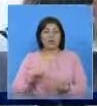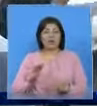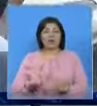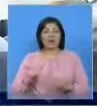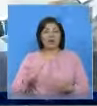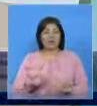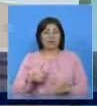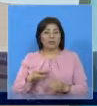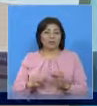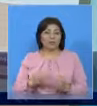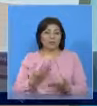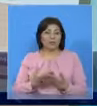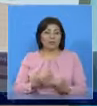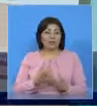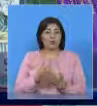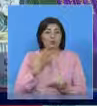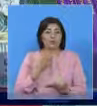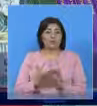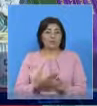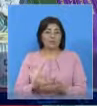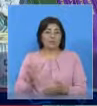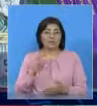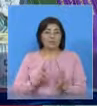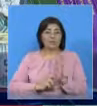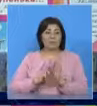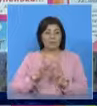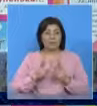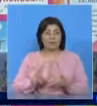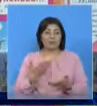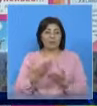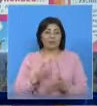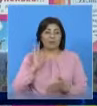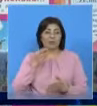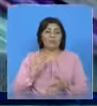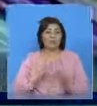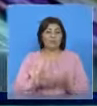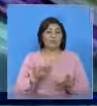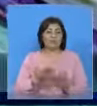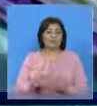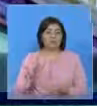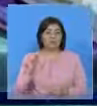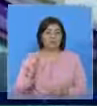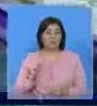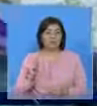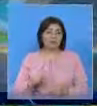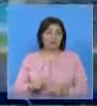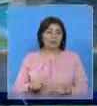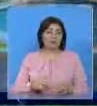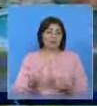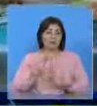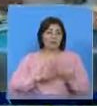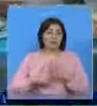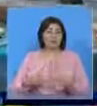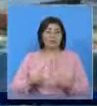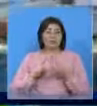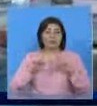очень дорого. И все же наступает сентябрь, начинается осень, все ученики стекаются в школу. Ведь обучение возвращается в